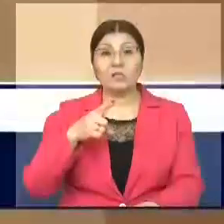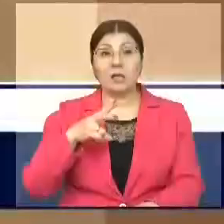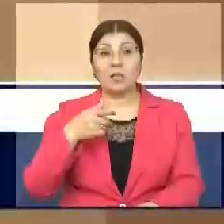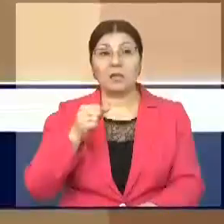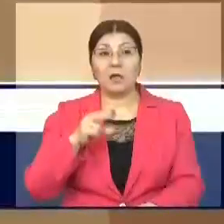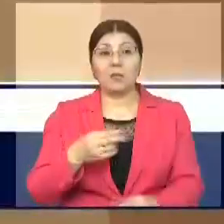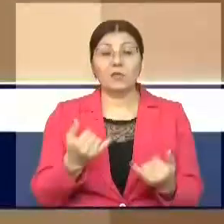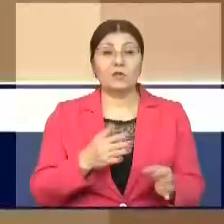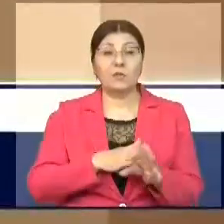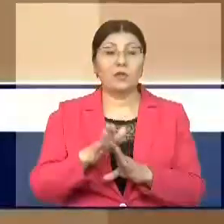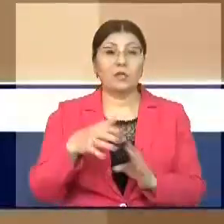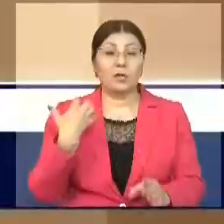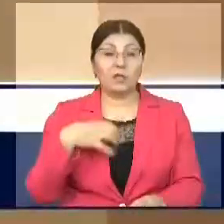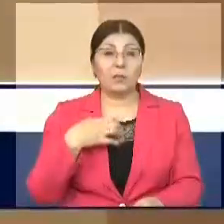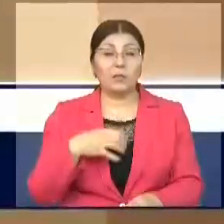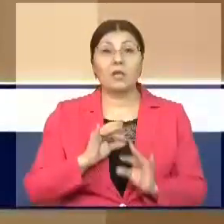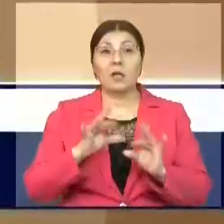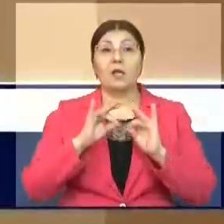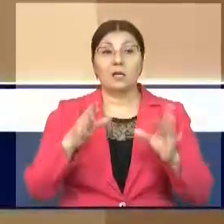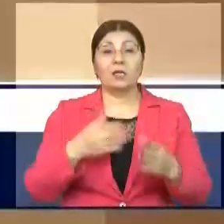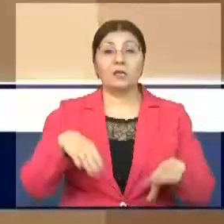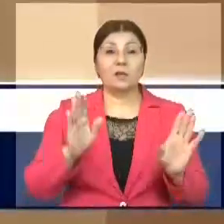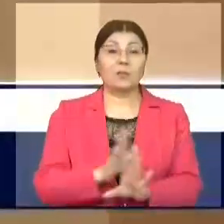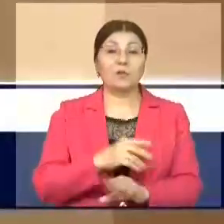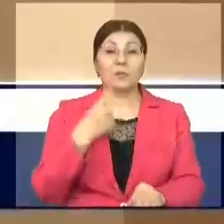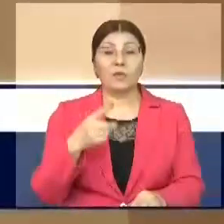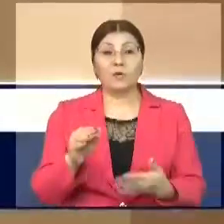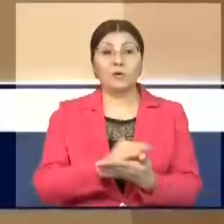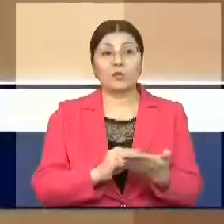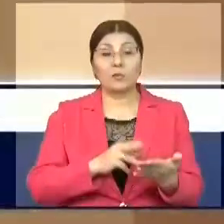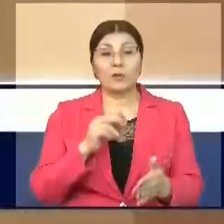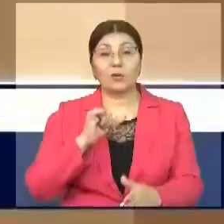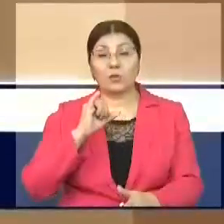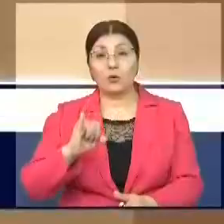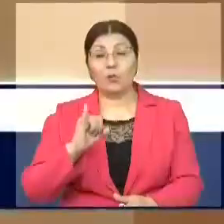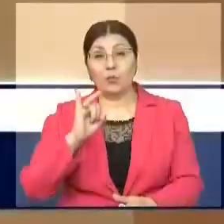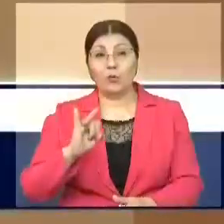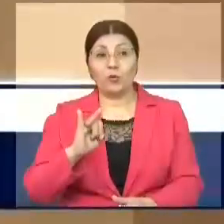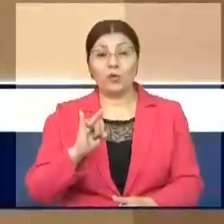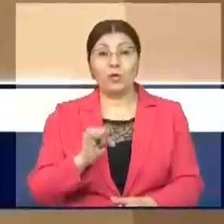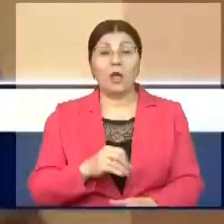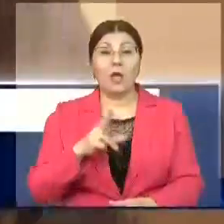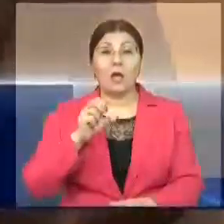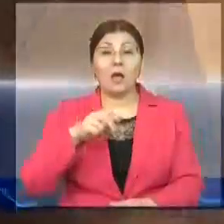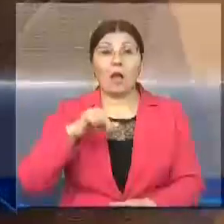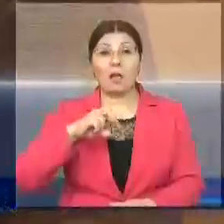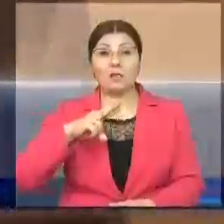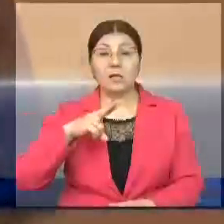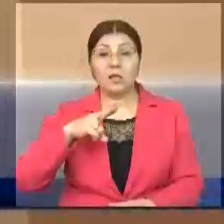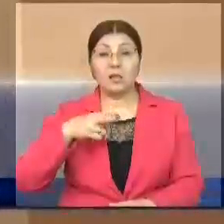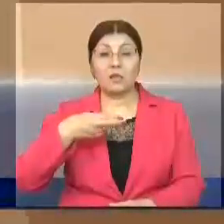Сегодня я исполнил кюи композитора, рассказал о его музыке. Первый, кто записал кюи Казанғапа и ввел их в программу обучения в Казахской